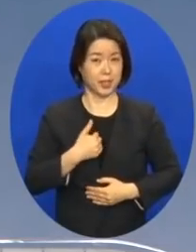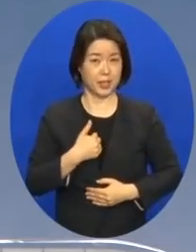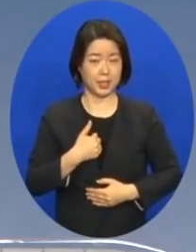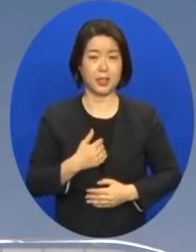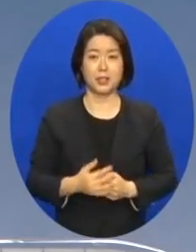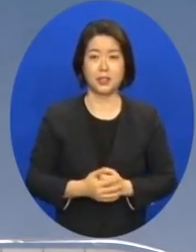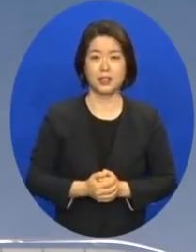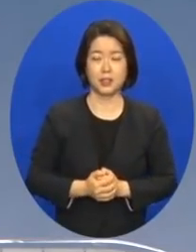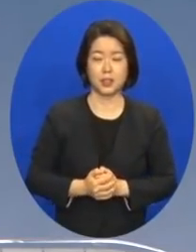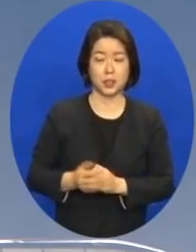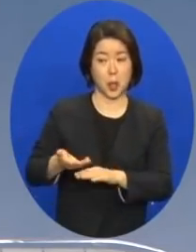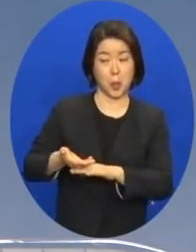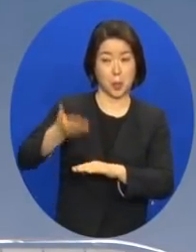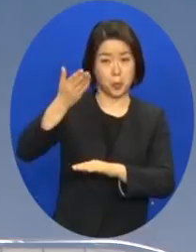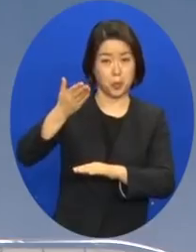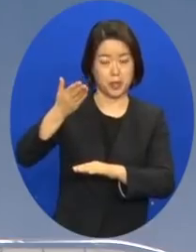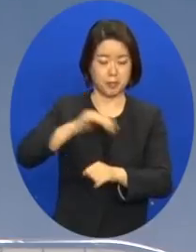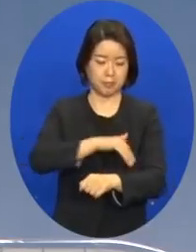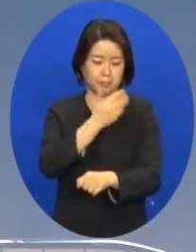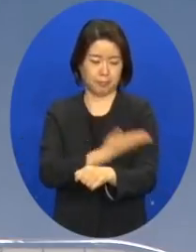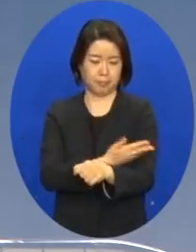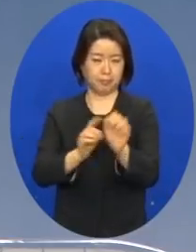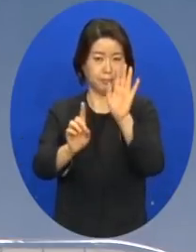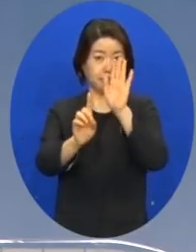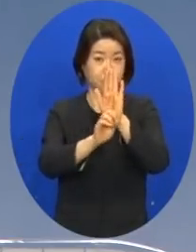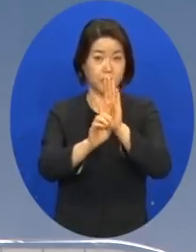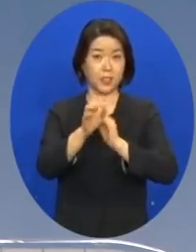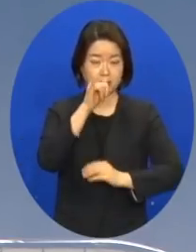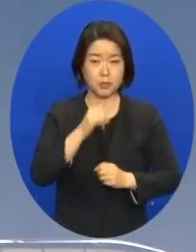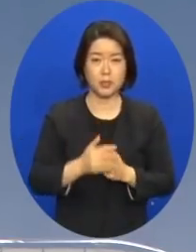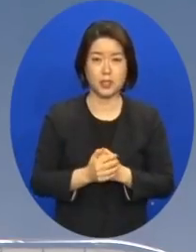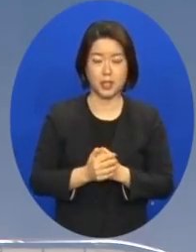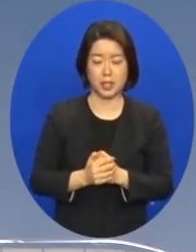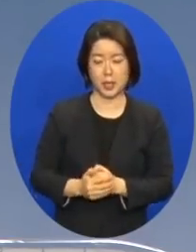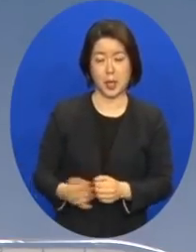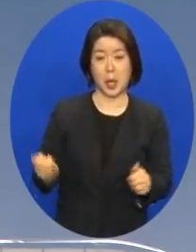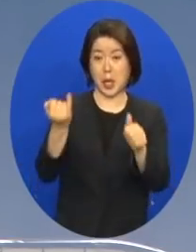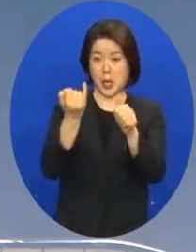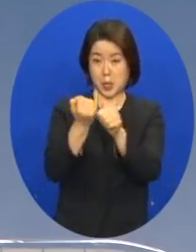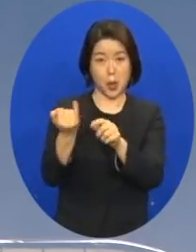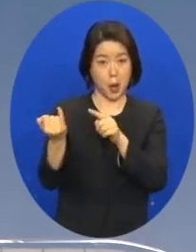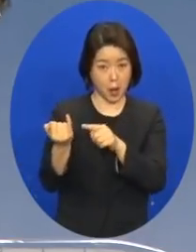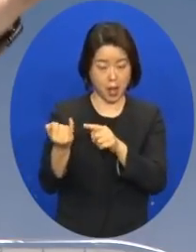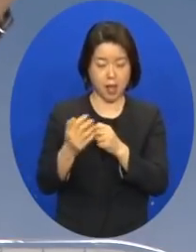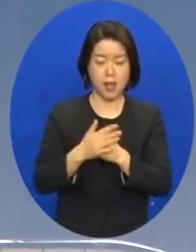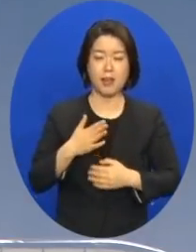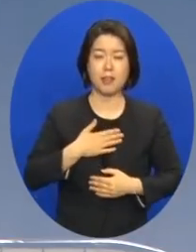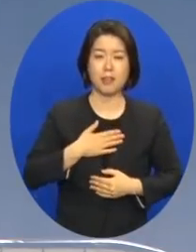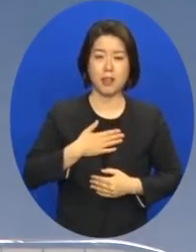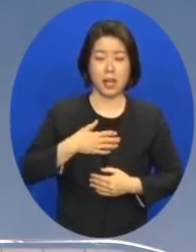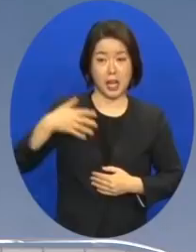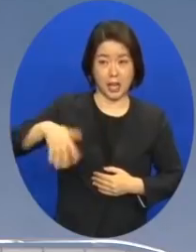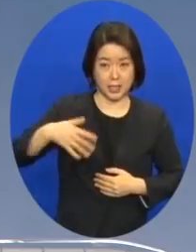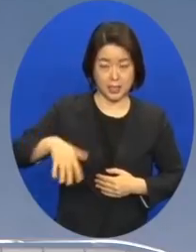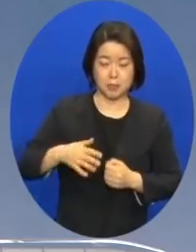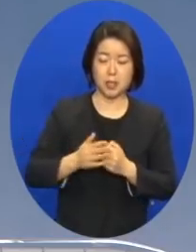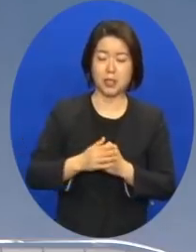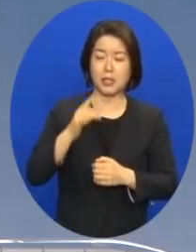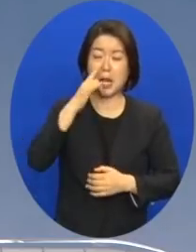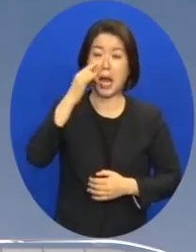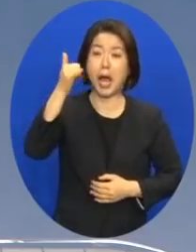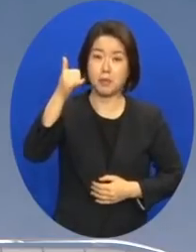나에게는 위의 권위자가 있습니다. 결혼하는 자매 같은 경우에는 나는 아버지의 다스림을 받고